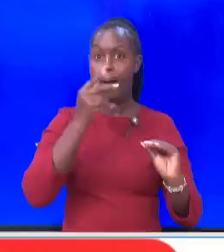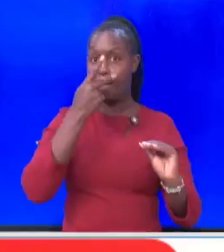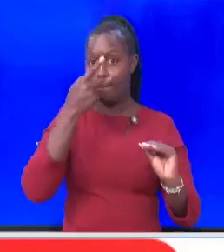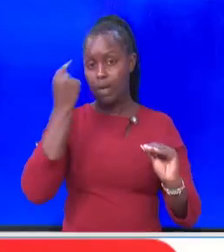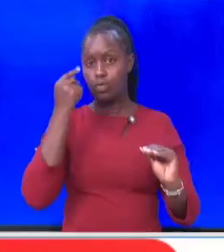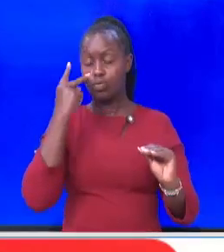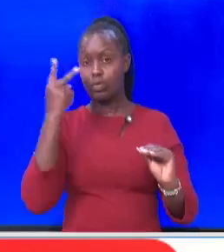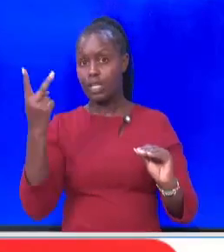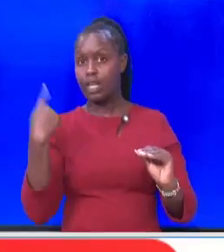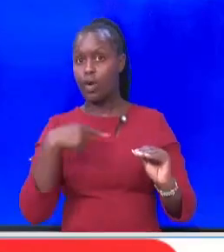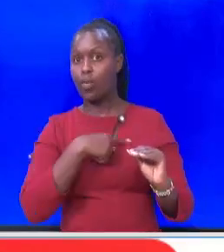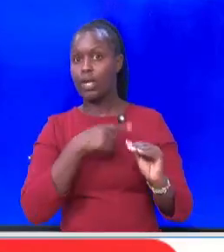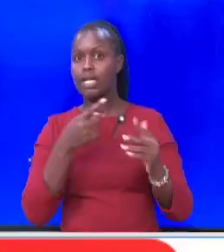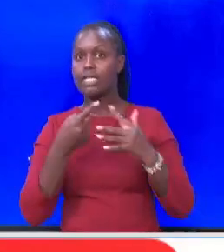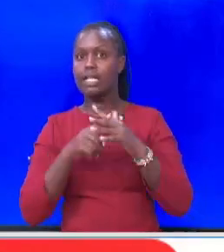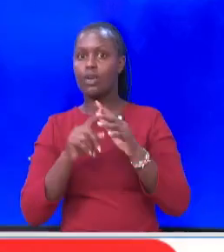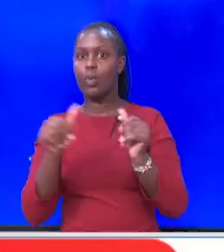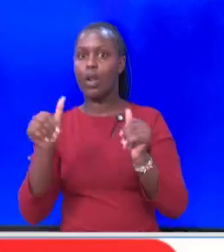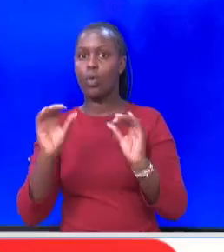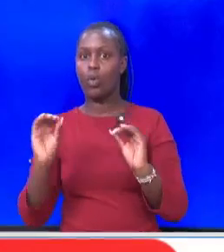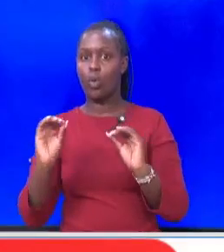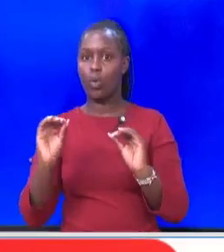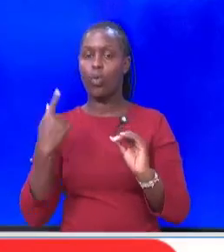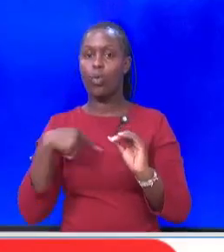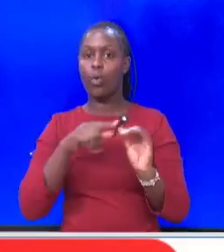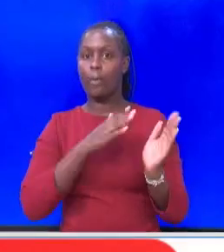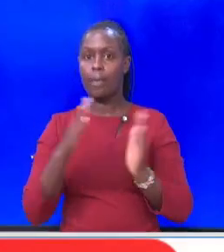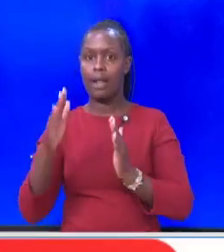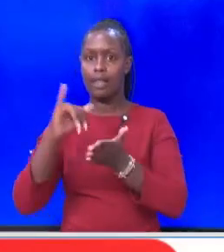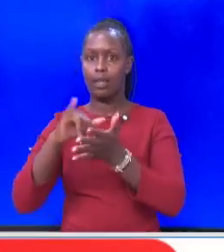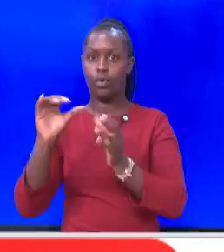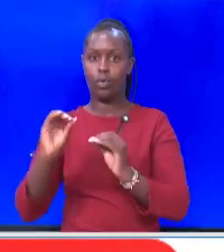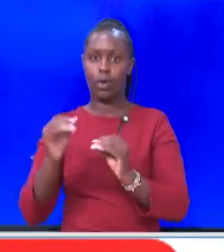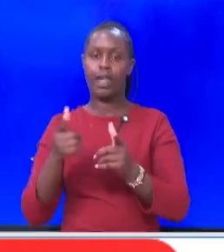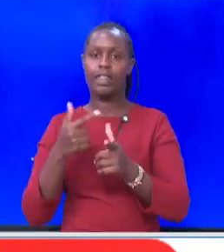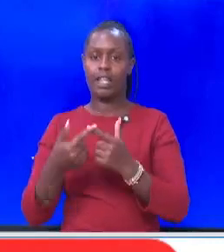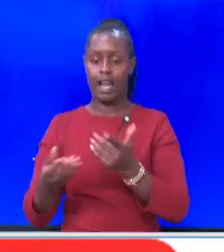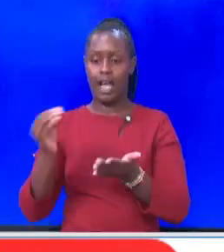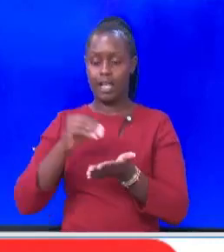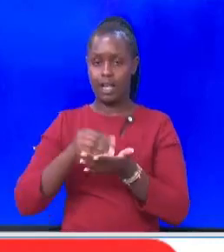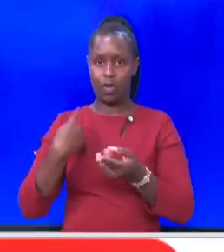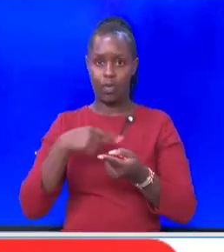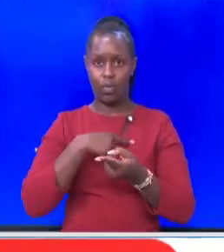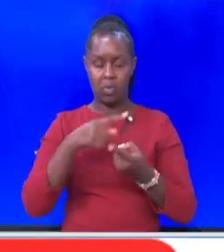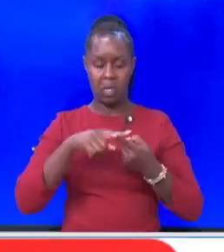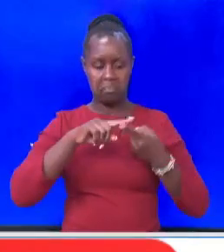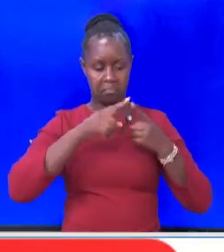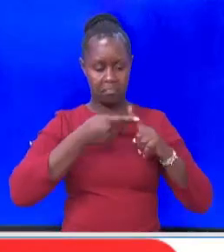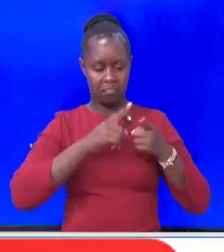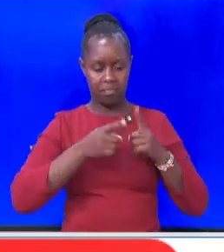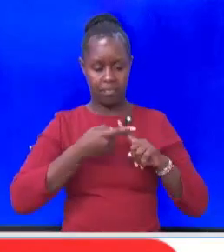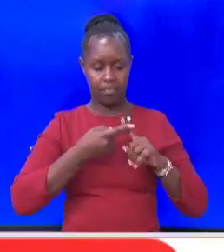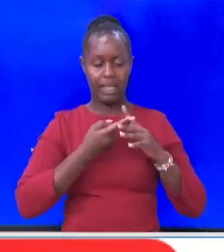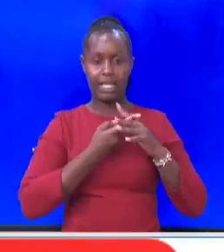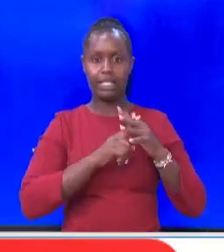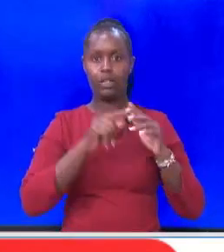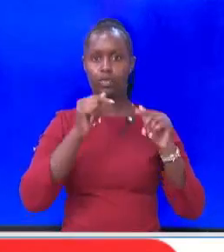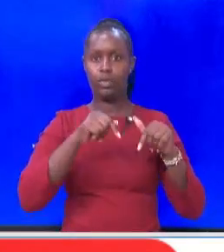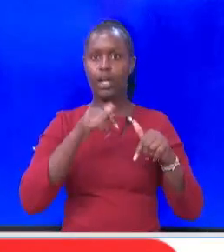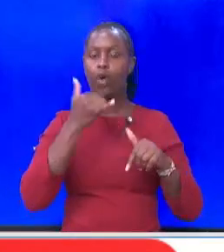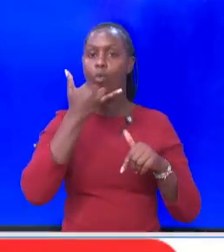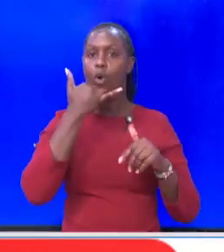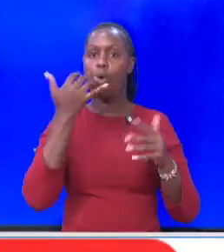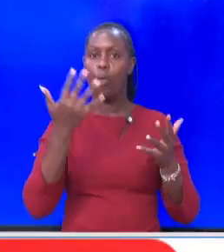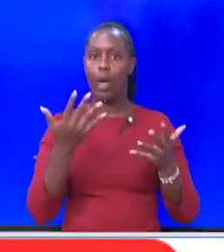vile tulikuwa tumepanga. So nafikiria tukirudi pale kwenye ubao tunaangalia tuone wale wenye tumeanza nao leo ni nini makosa gani wamefanya na ni nini